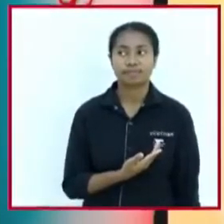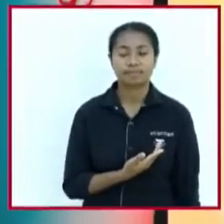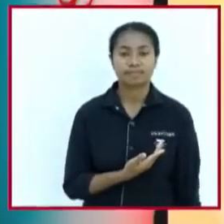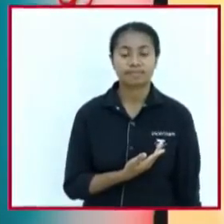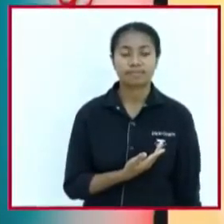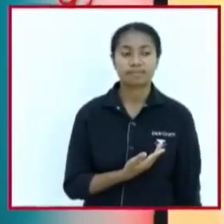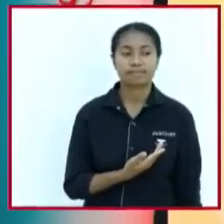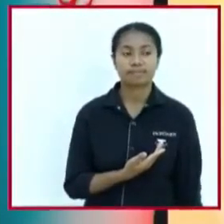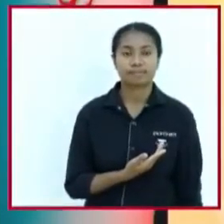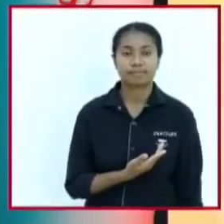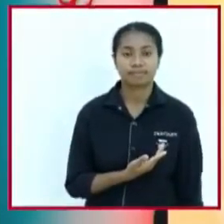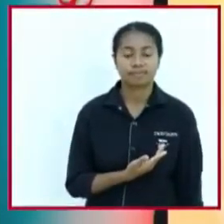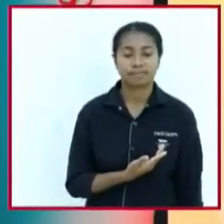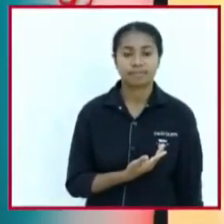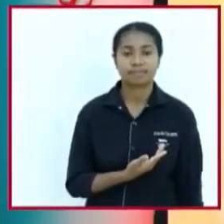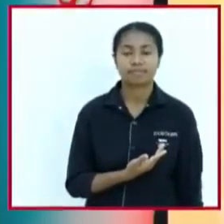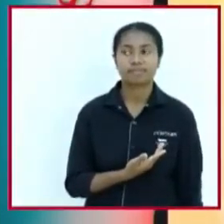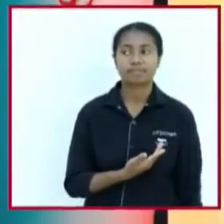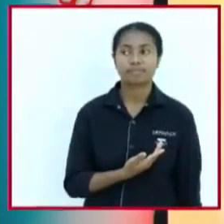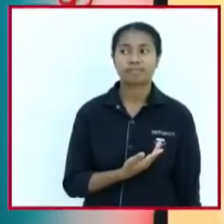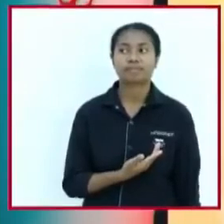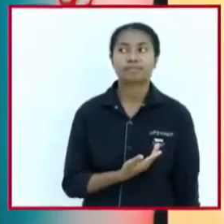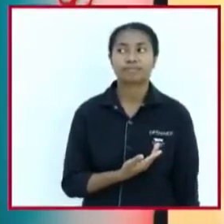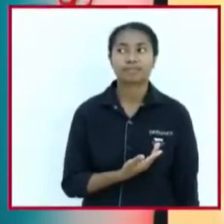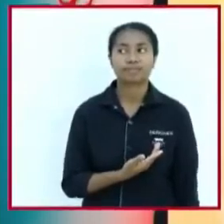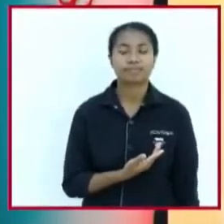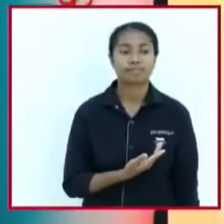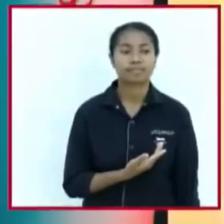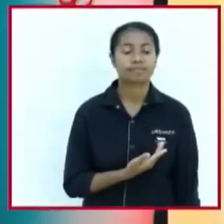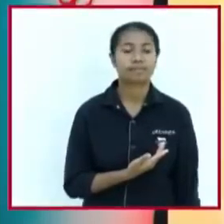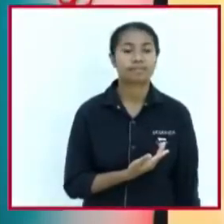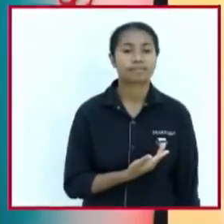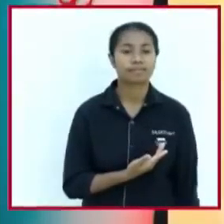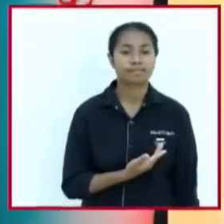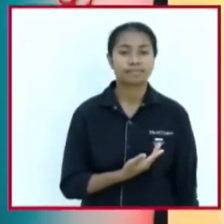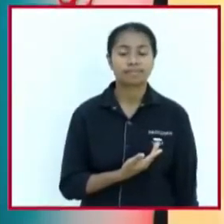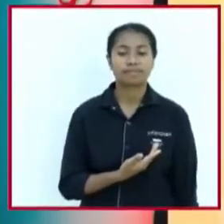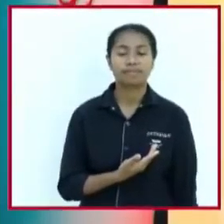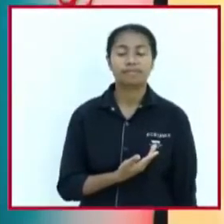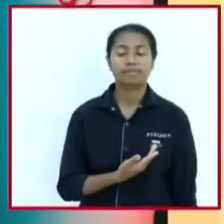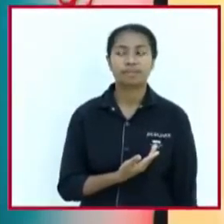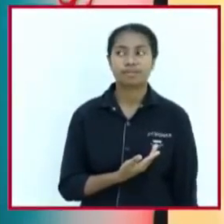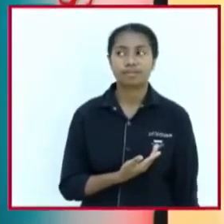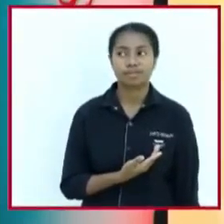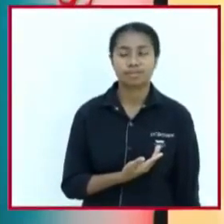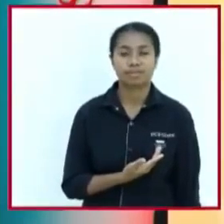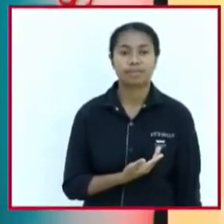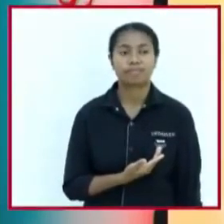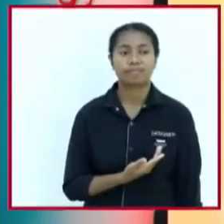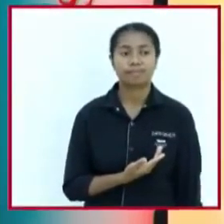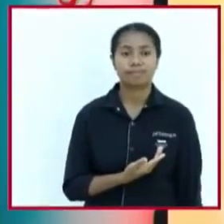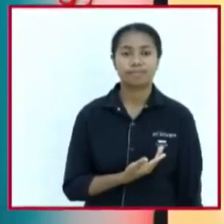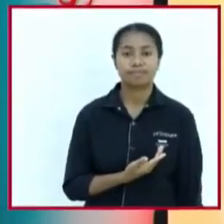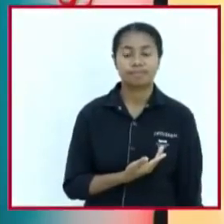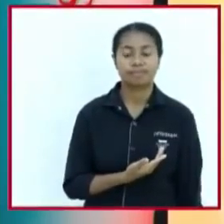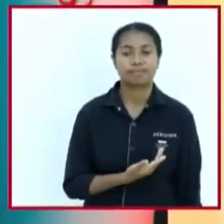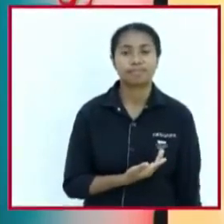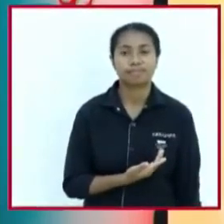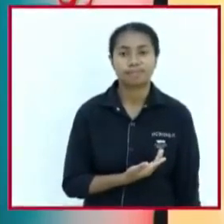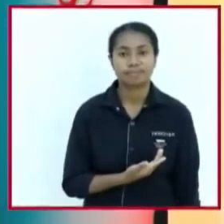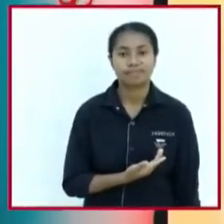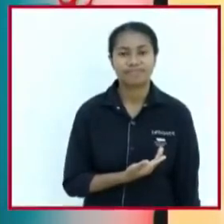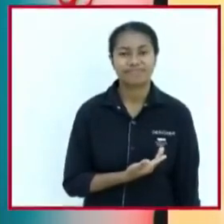ke-12 dan yakin bahwa engkau anak penuntun orang buta terang bagi mereka yang dalam kegelapan pendidik orang bodoh